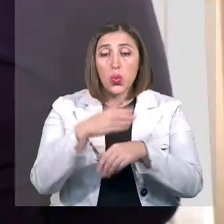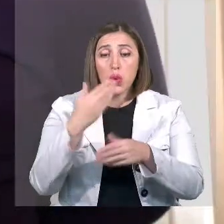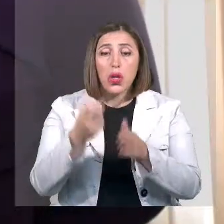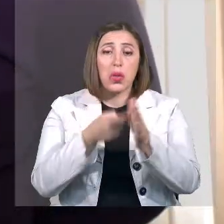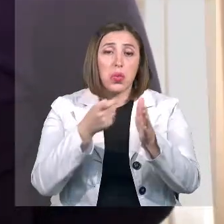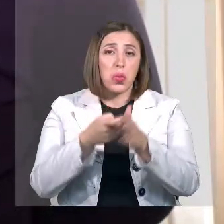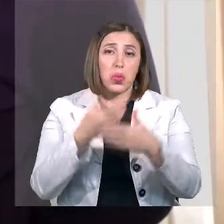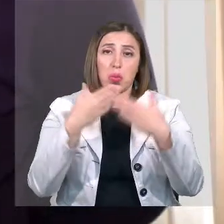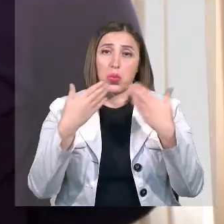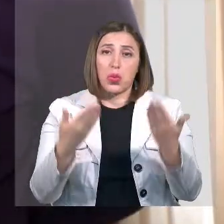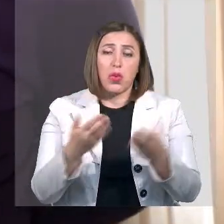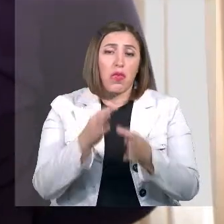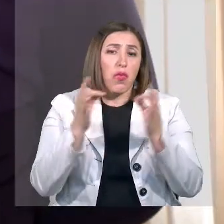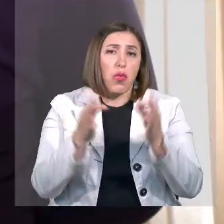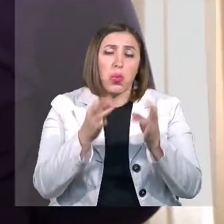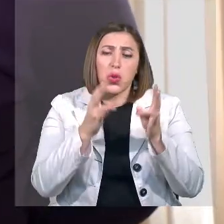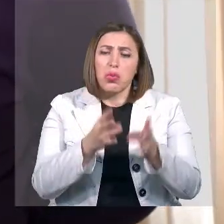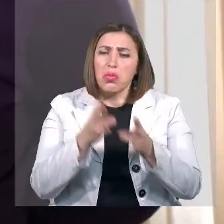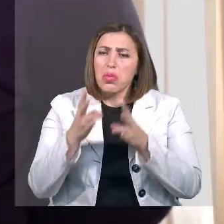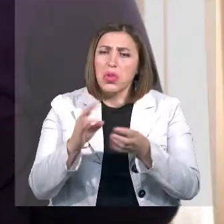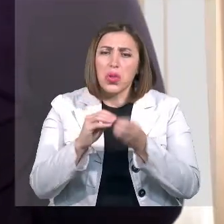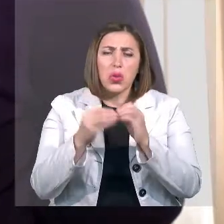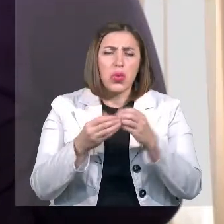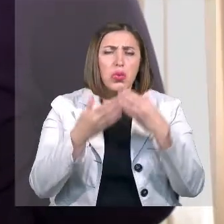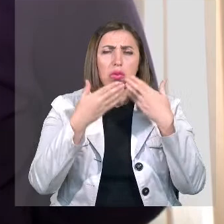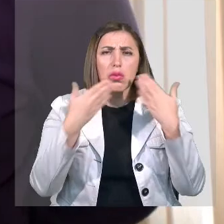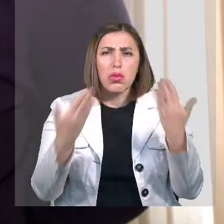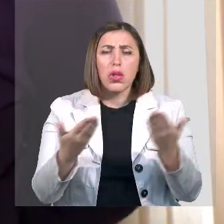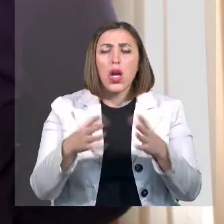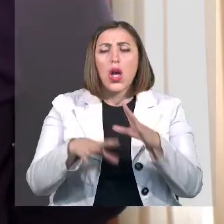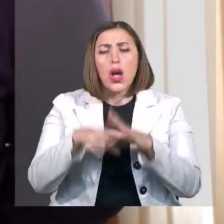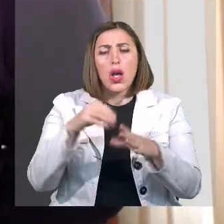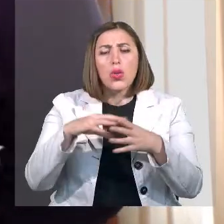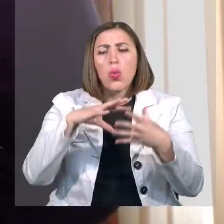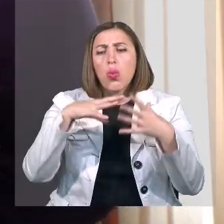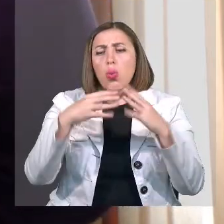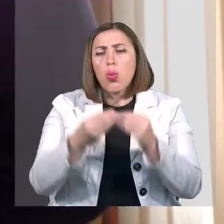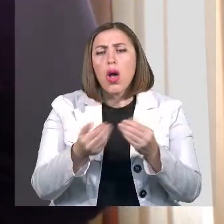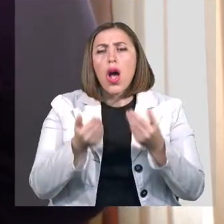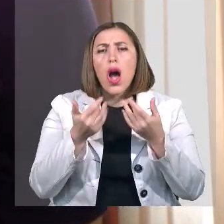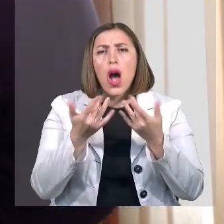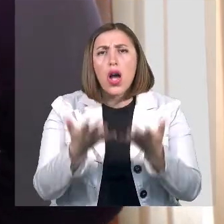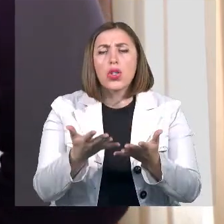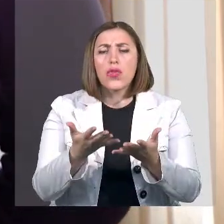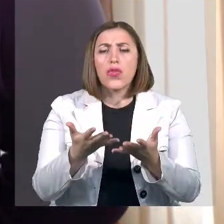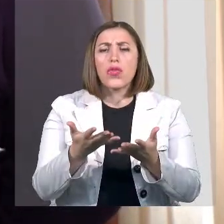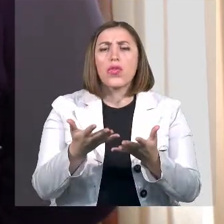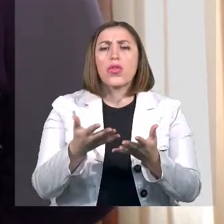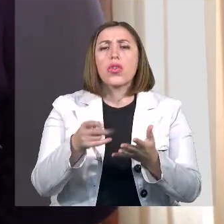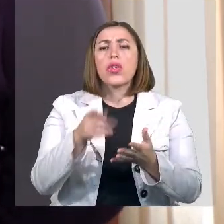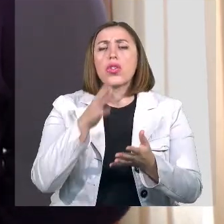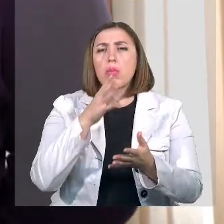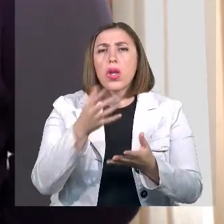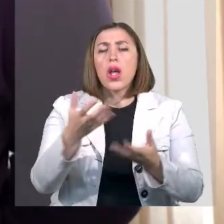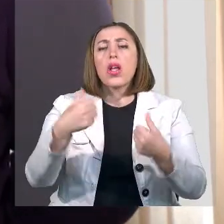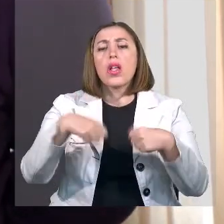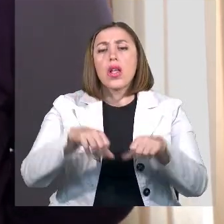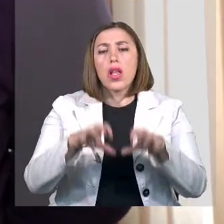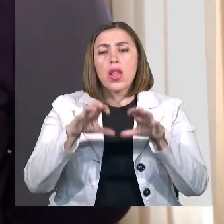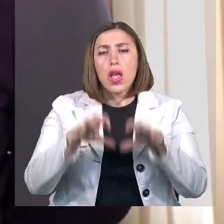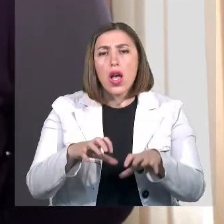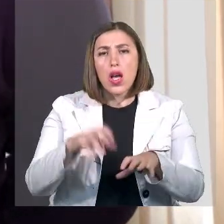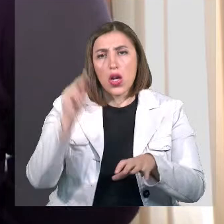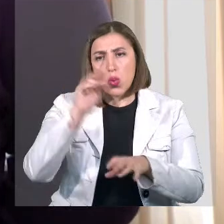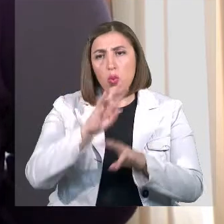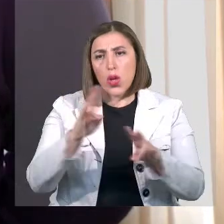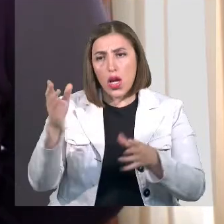հարցաքննել։ Բացարձակ միջադեպ չի եղել, ընտրության արդյունքները հաշվելու հաշիշանաժույի նախագահ եղել է այսօրվա կրթության նախարարը,